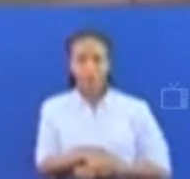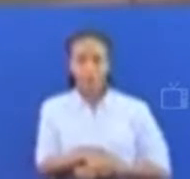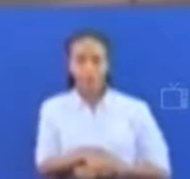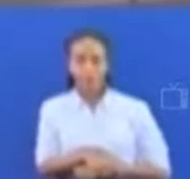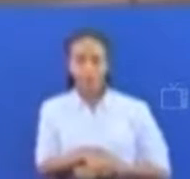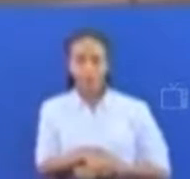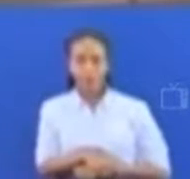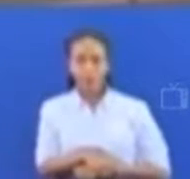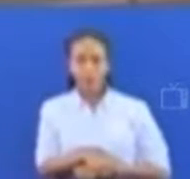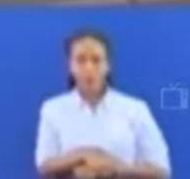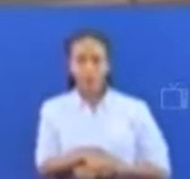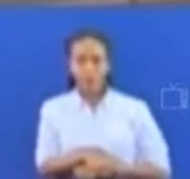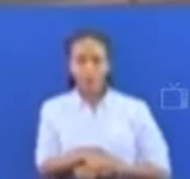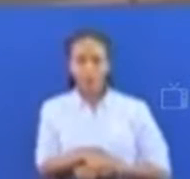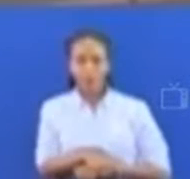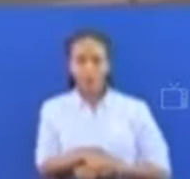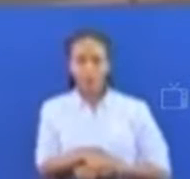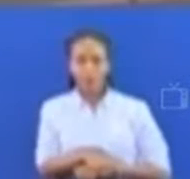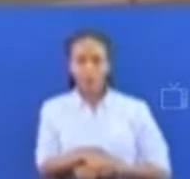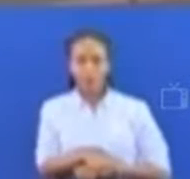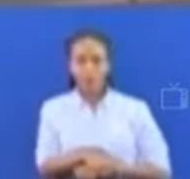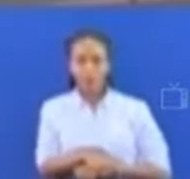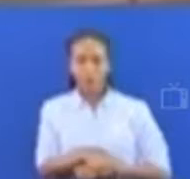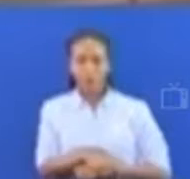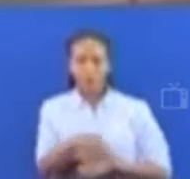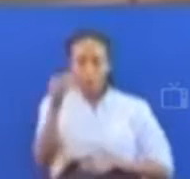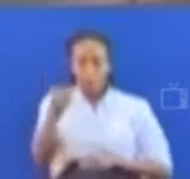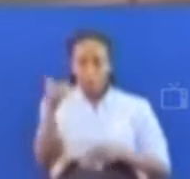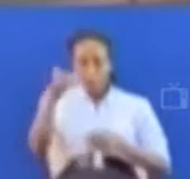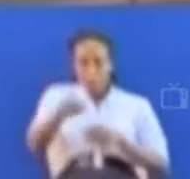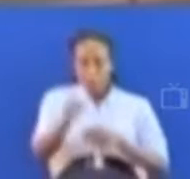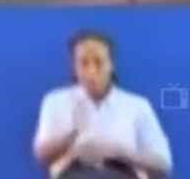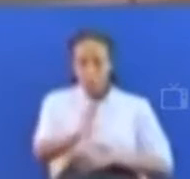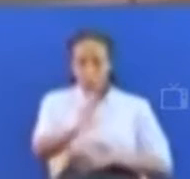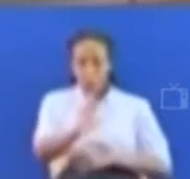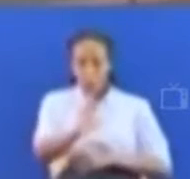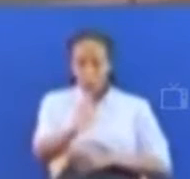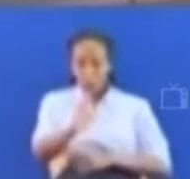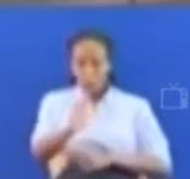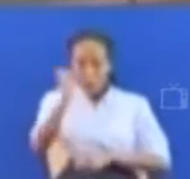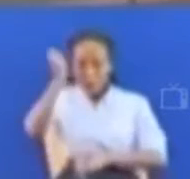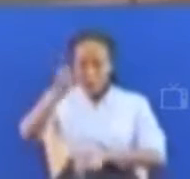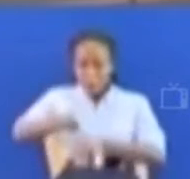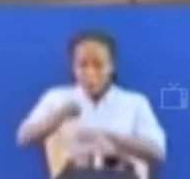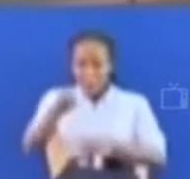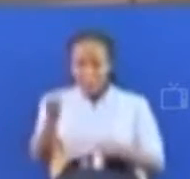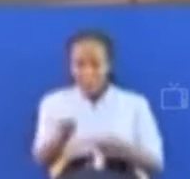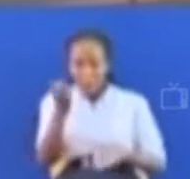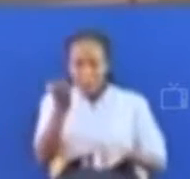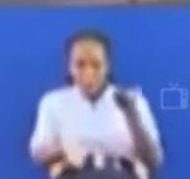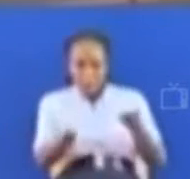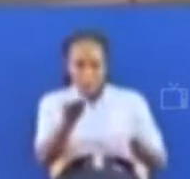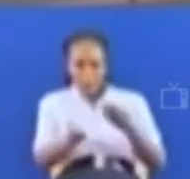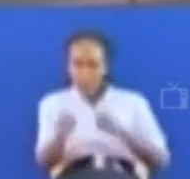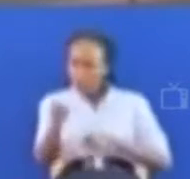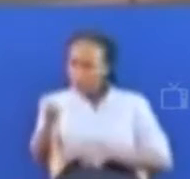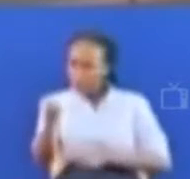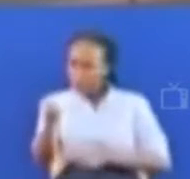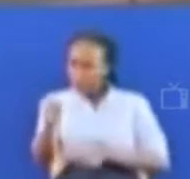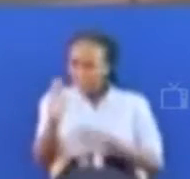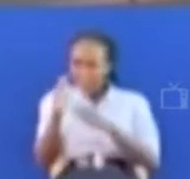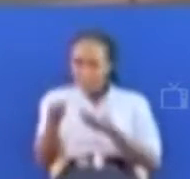Mtangulizi wako yule kabla ya huyu alikuwa spika wa viwango. Sasa sijui wewe ni